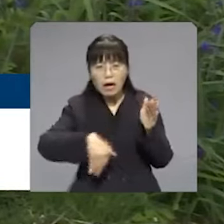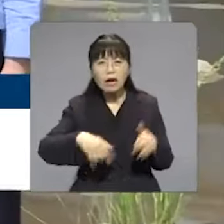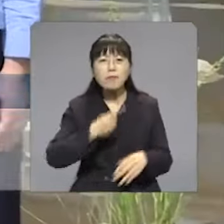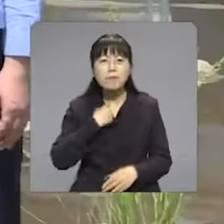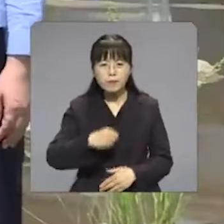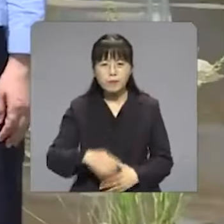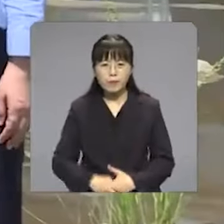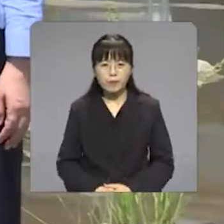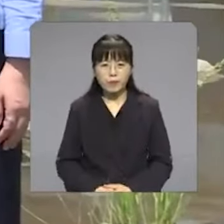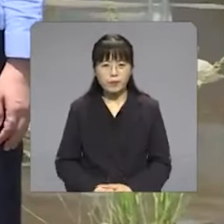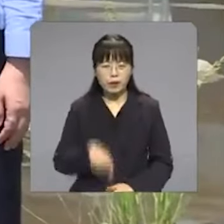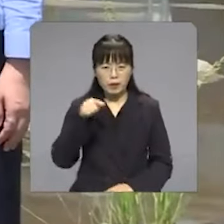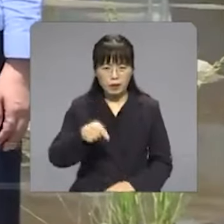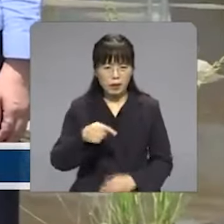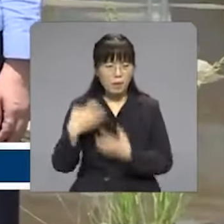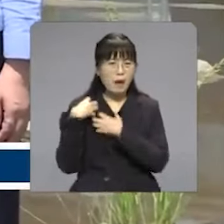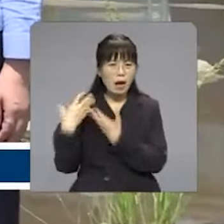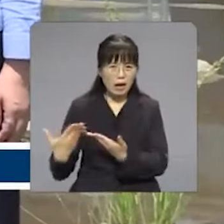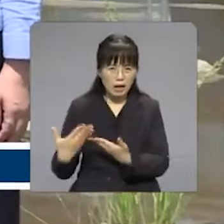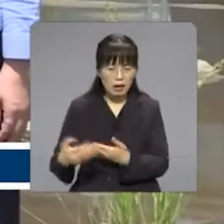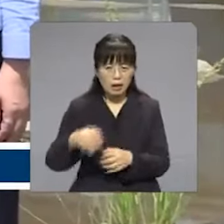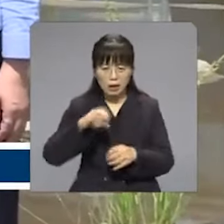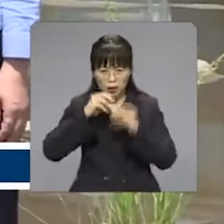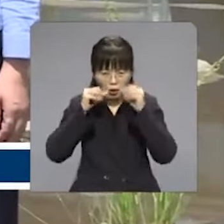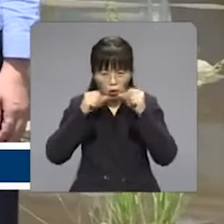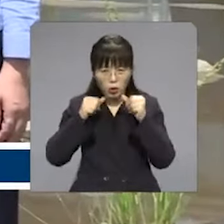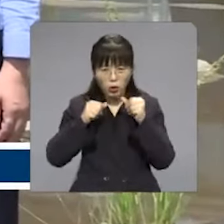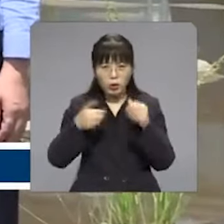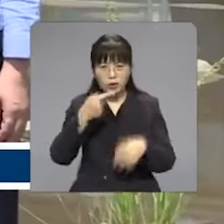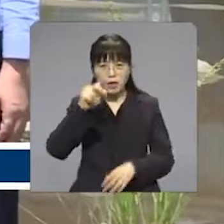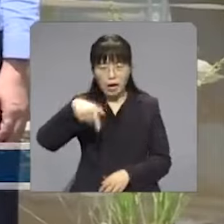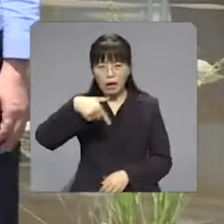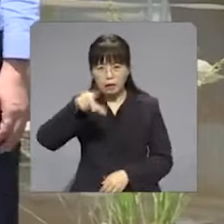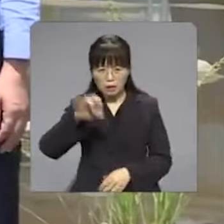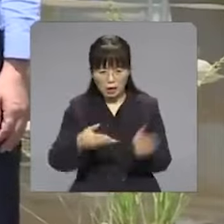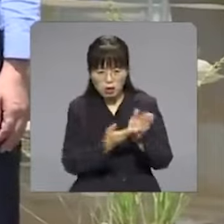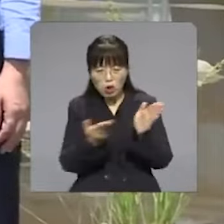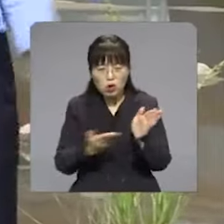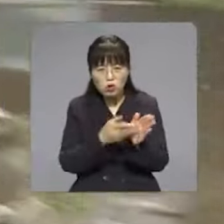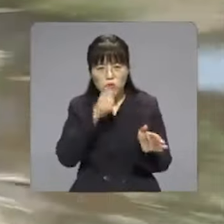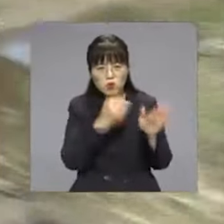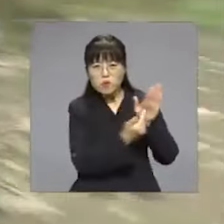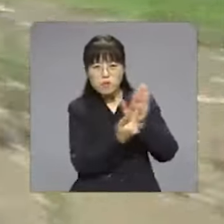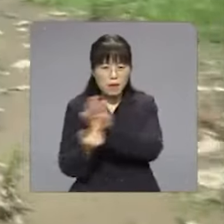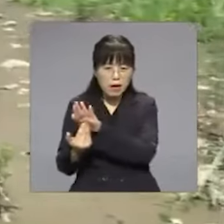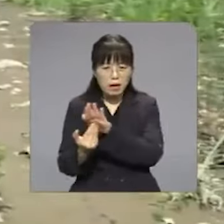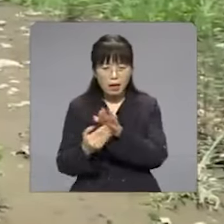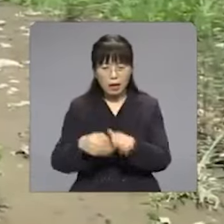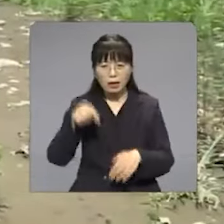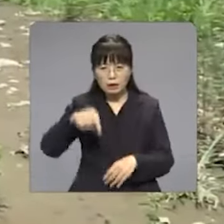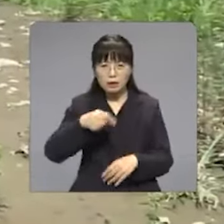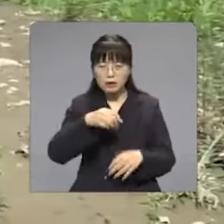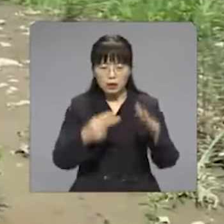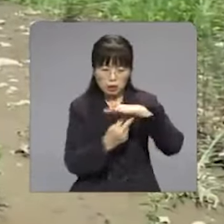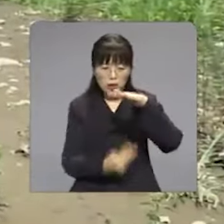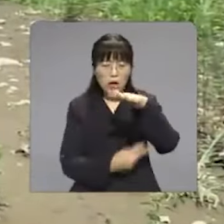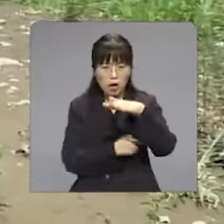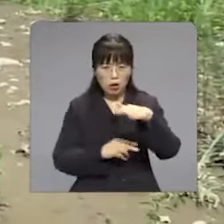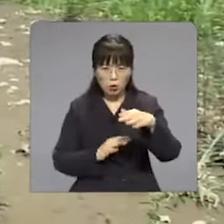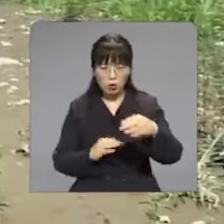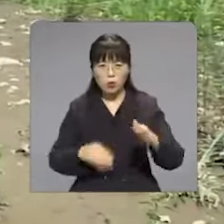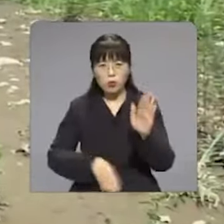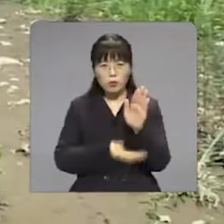해놨다고. 이렇게 방치된 퇴적토는 낙생저 수지로 흘러가야 할 물을 막아 고기교를 잠기게 하는